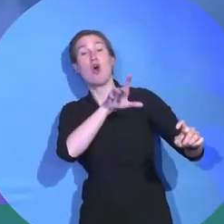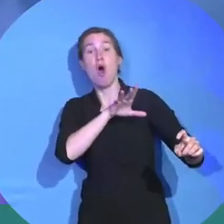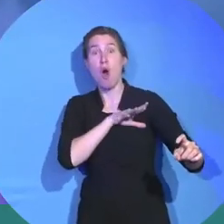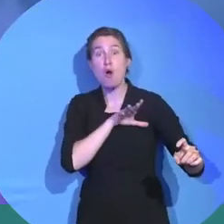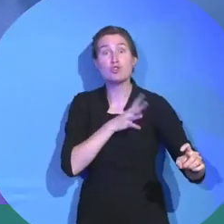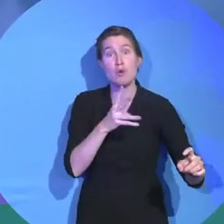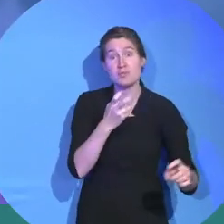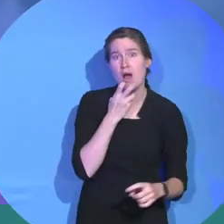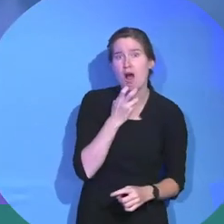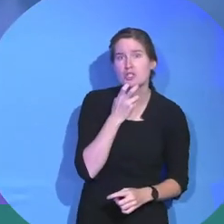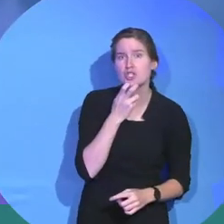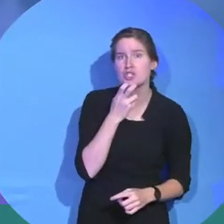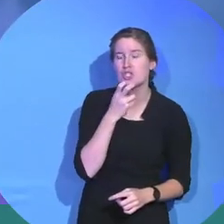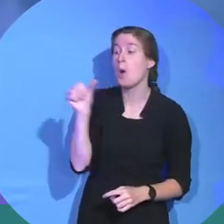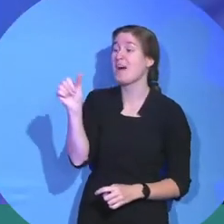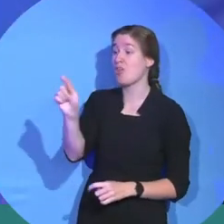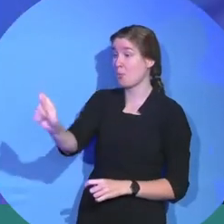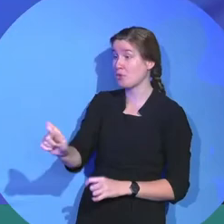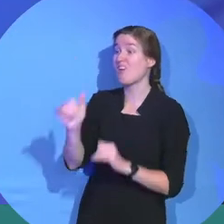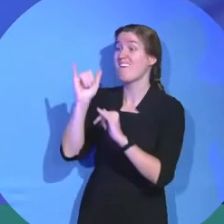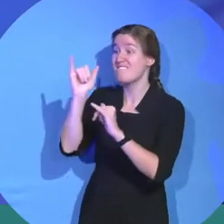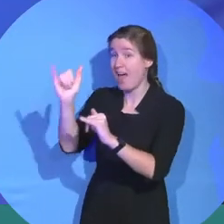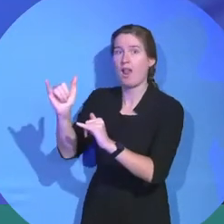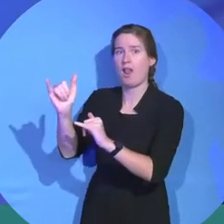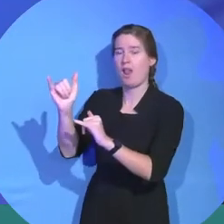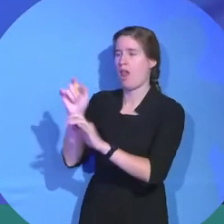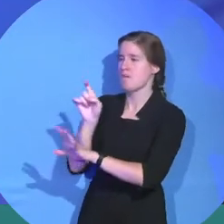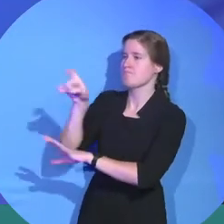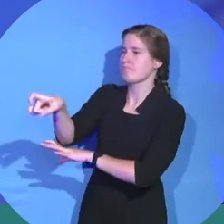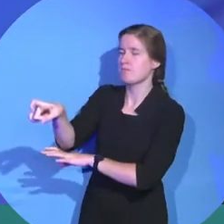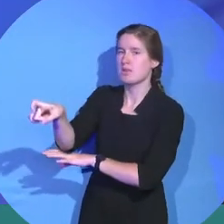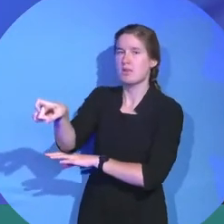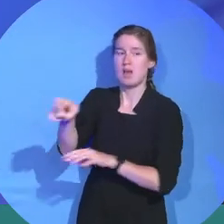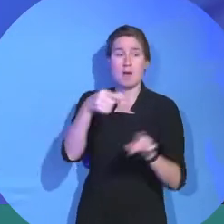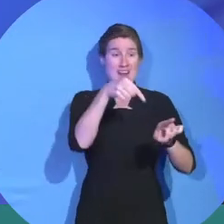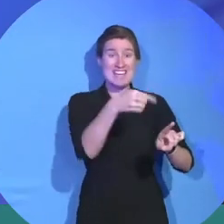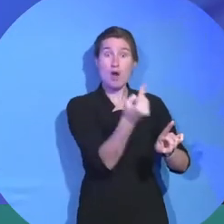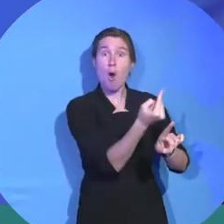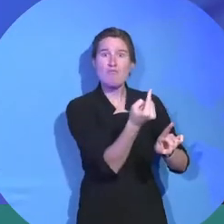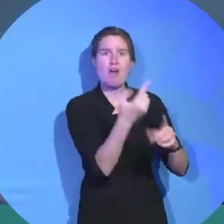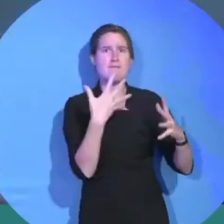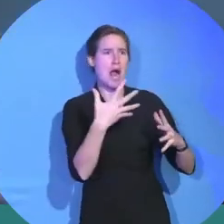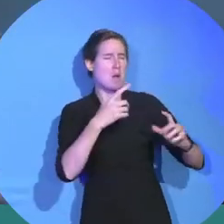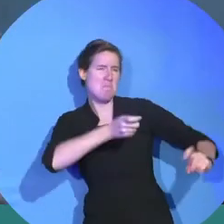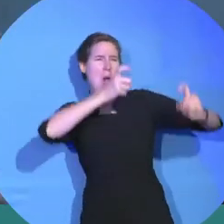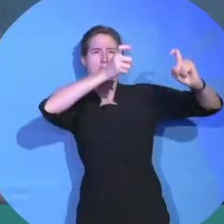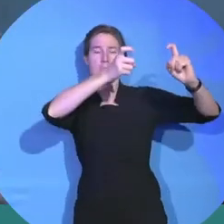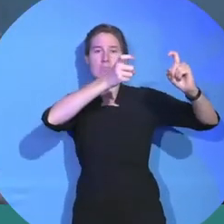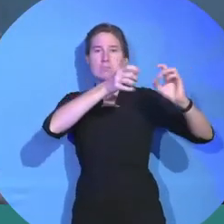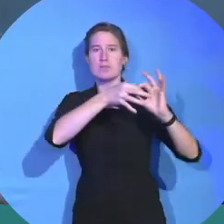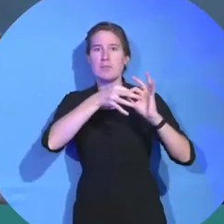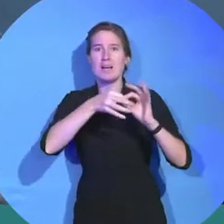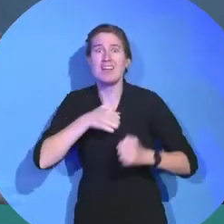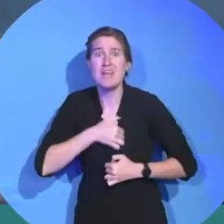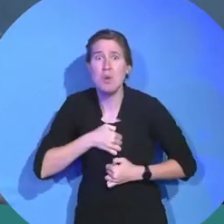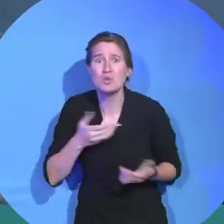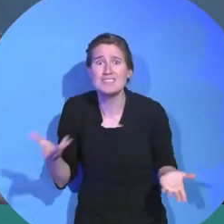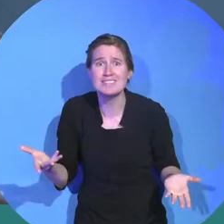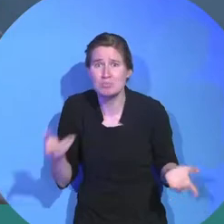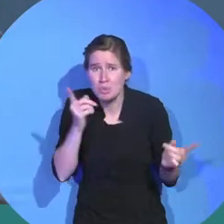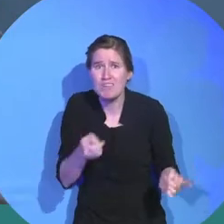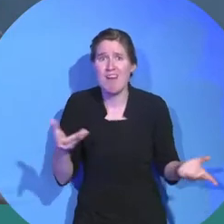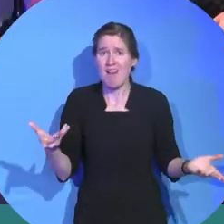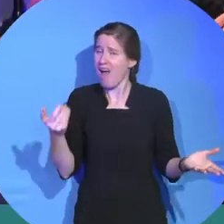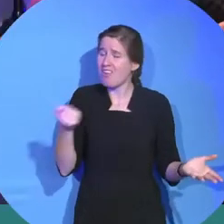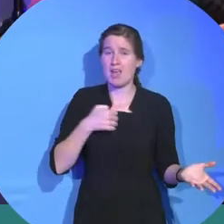rationeel kunnen reageren op hele andere punten. Mm-hmm. Als het hierover gaat, is het heel gauw een heftigheid. Ja. Het heeft met emotie te maken, dat kan niet anders. Ja, omdat het over